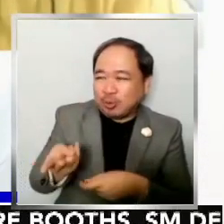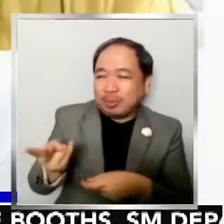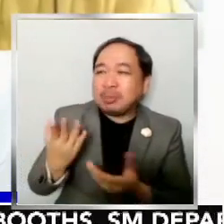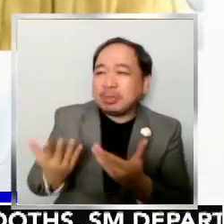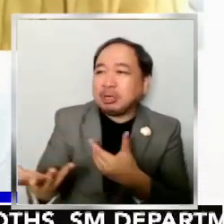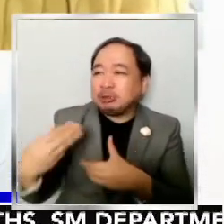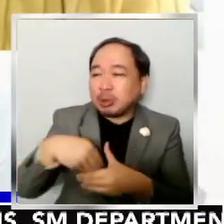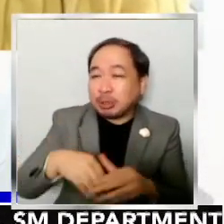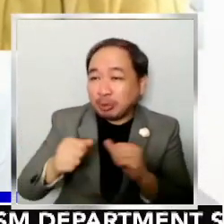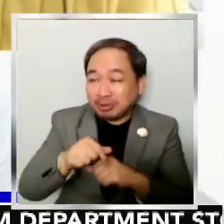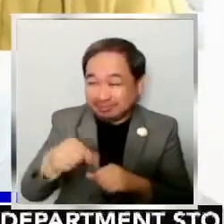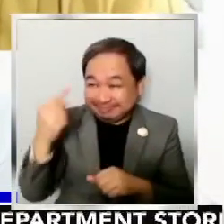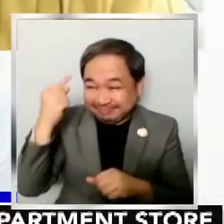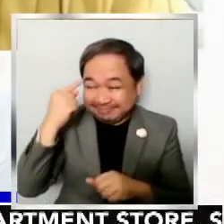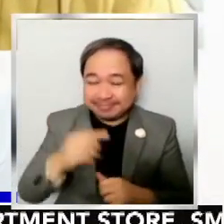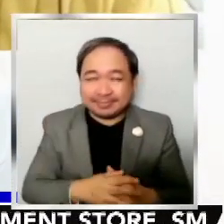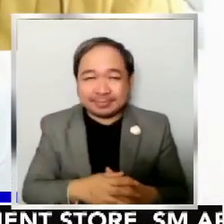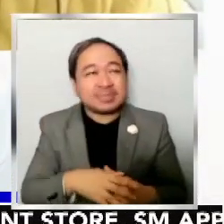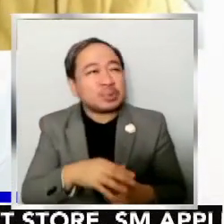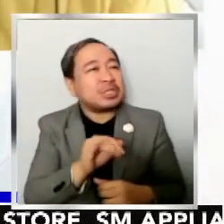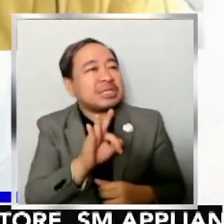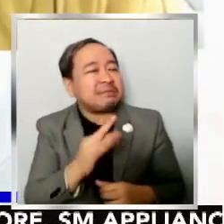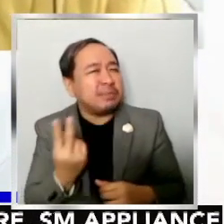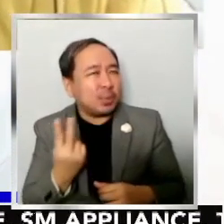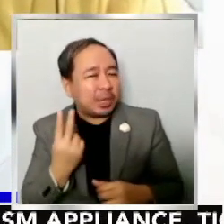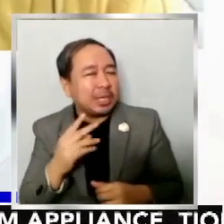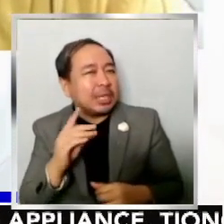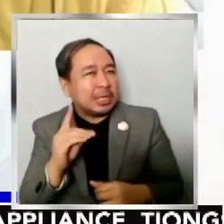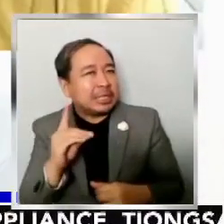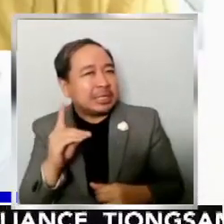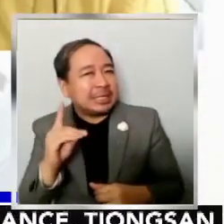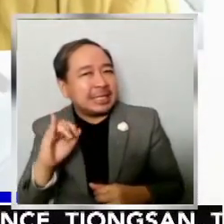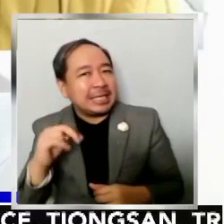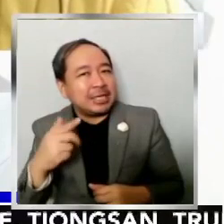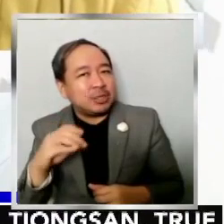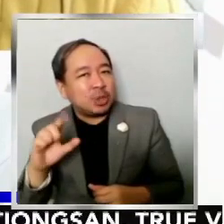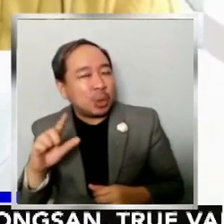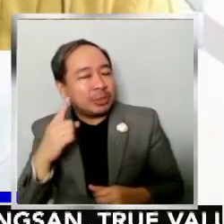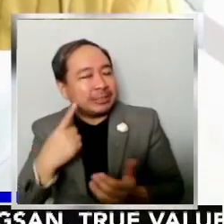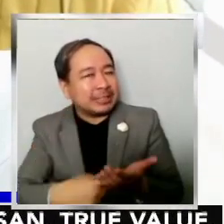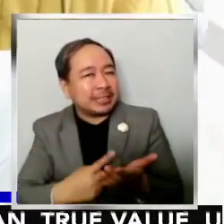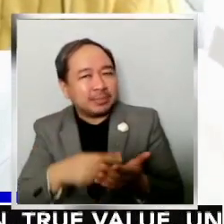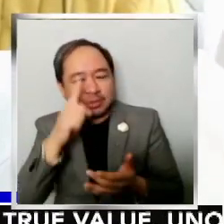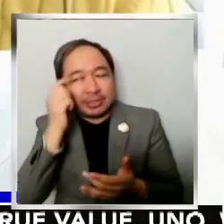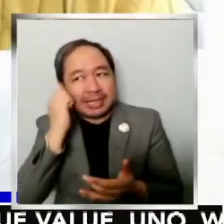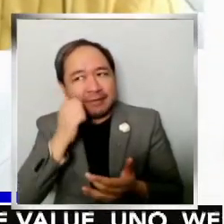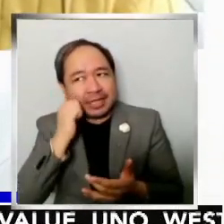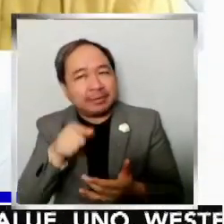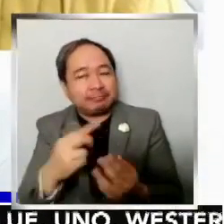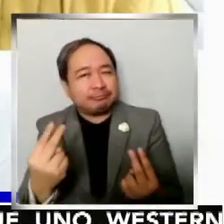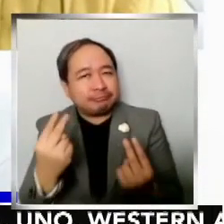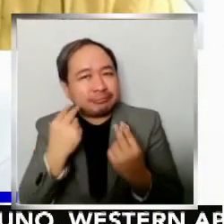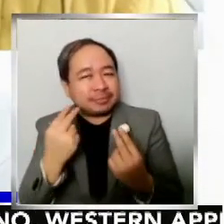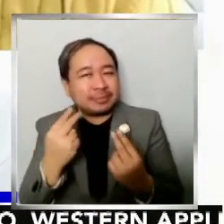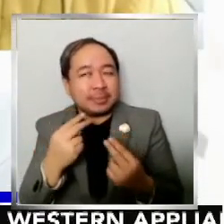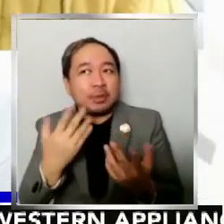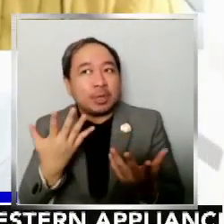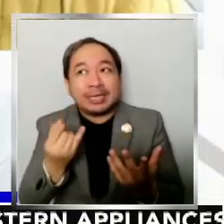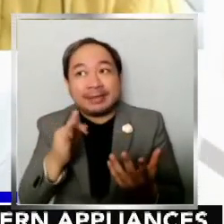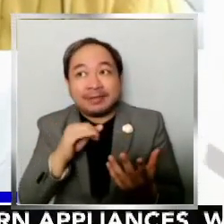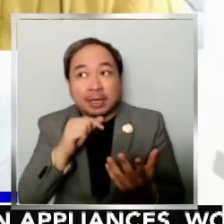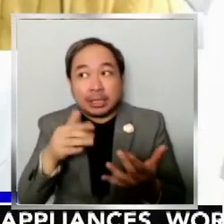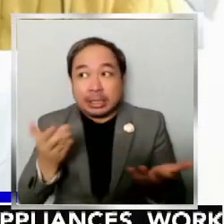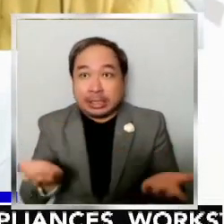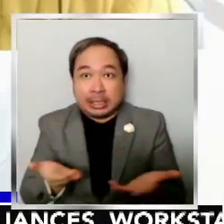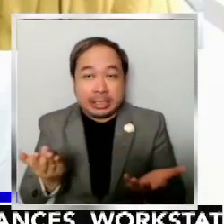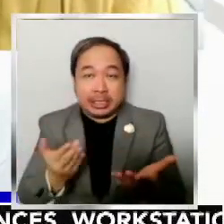nyo ba yun? Actually, pag naiisip namin, kasi ito yung nakikita nila sa amin eh. Halos everyday, pag hindi dito sa bahay, may shoot. So